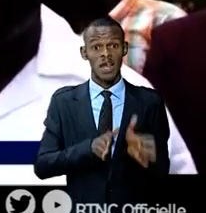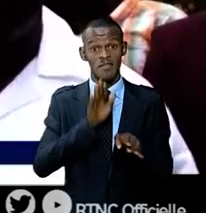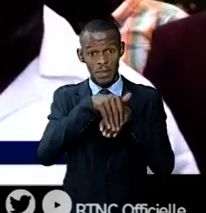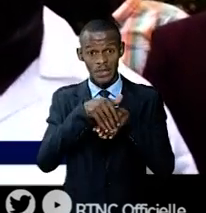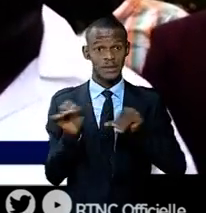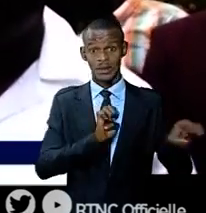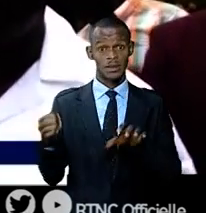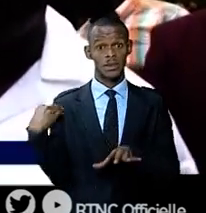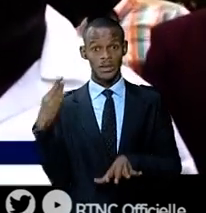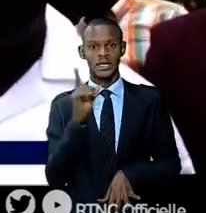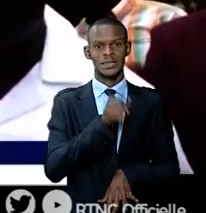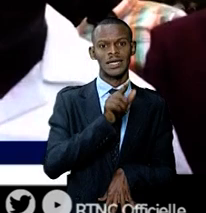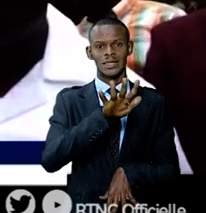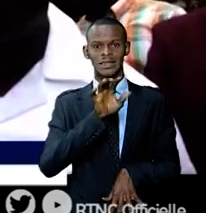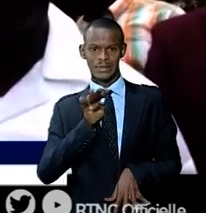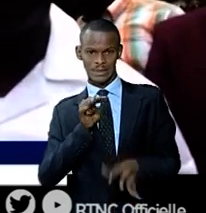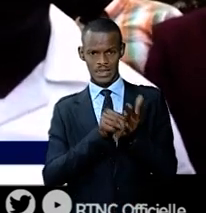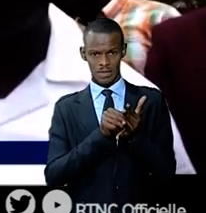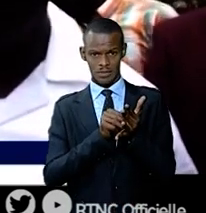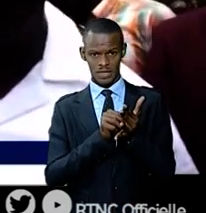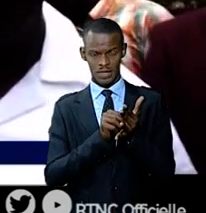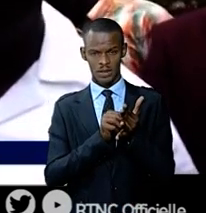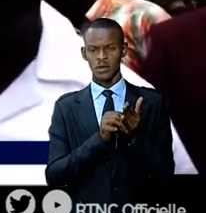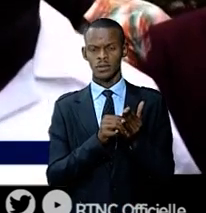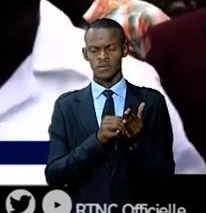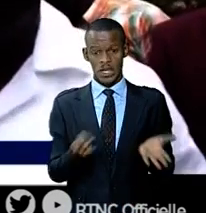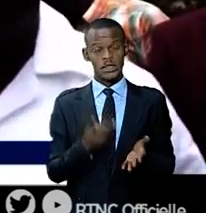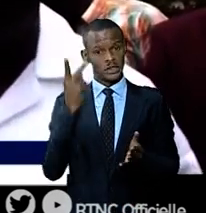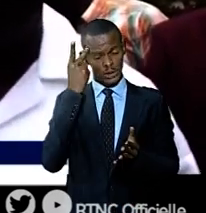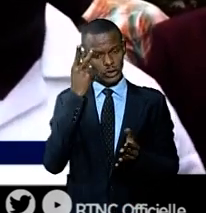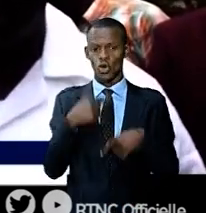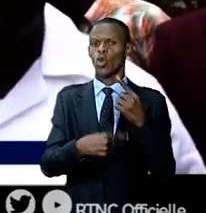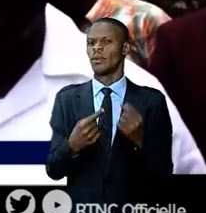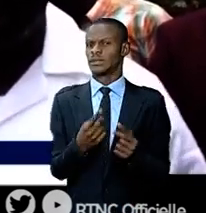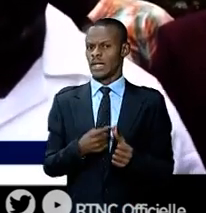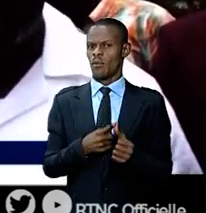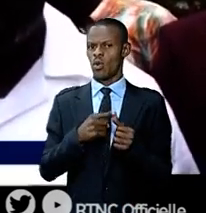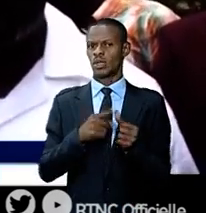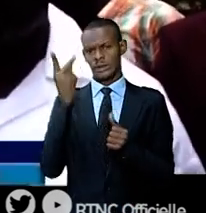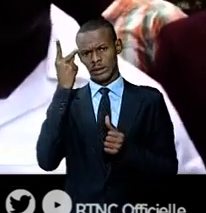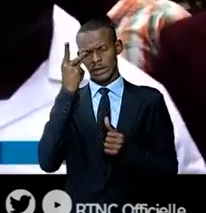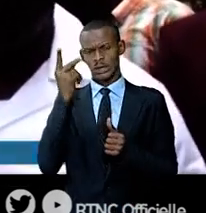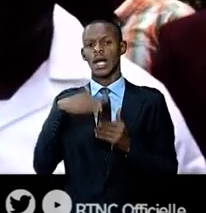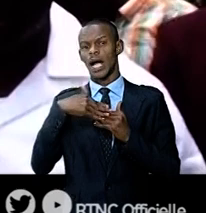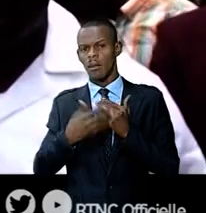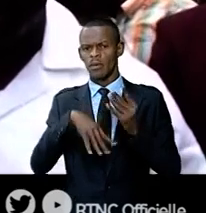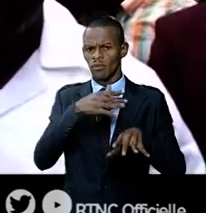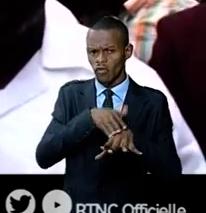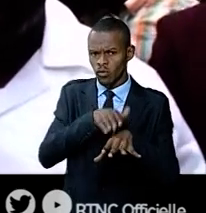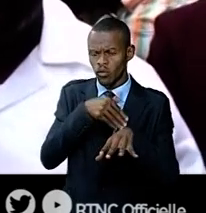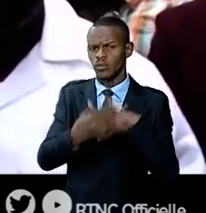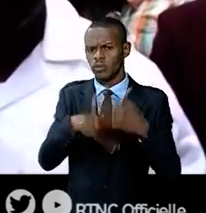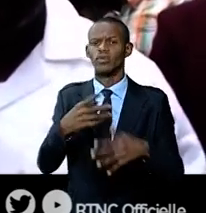finalistes à Kinshasa, puisqu'on va commencer par Kinshasa et aller dans les provinces, proclamer, n'est-ce pas, les provinces.